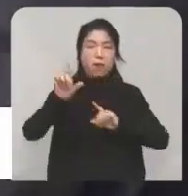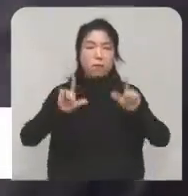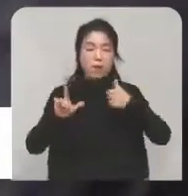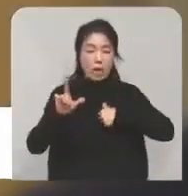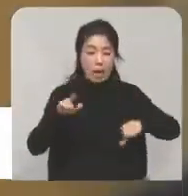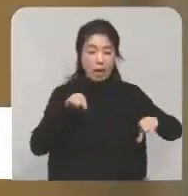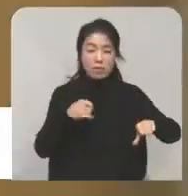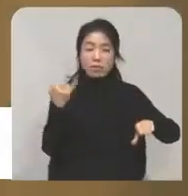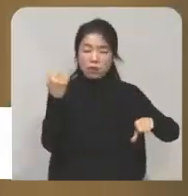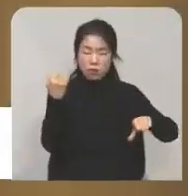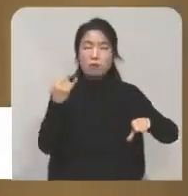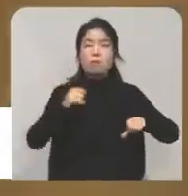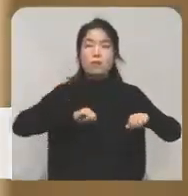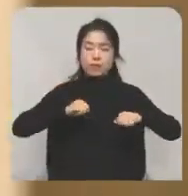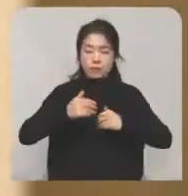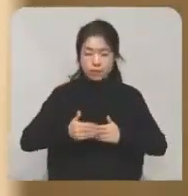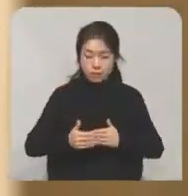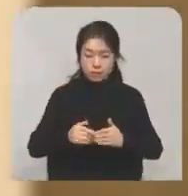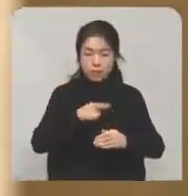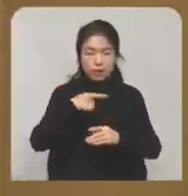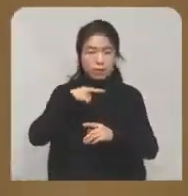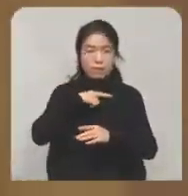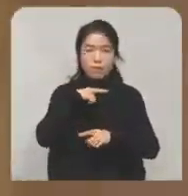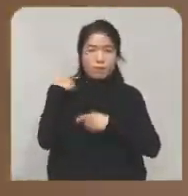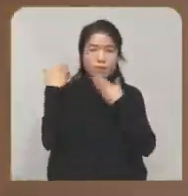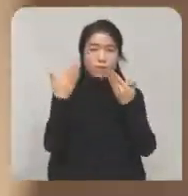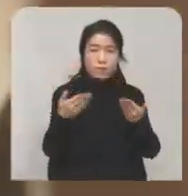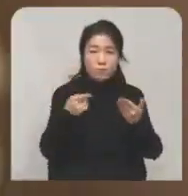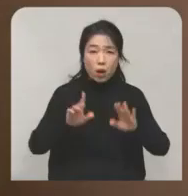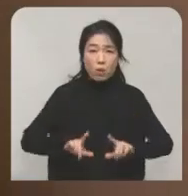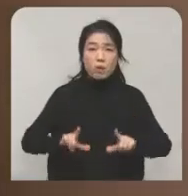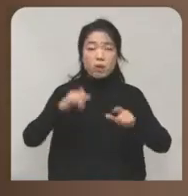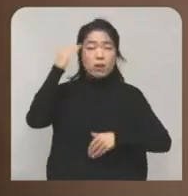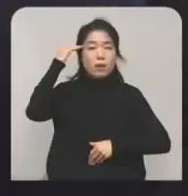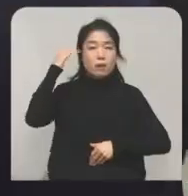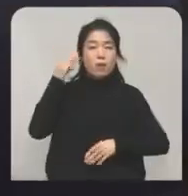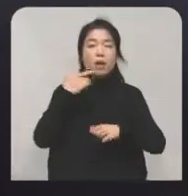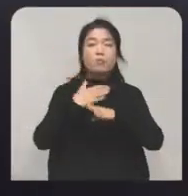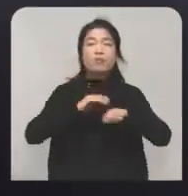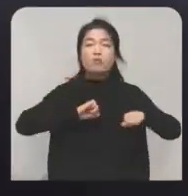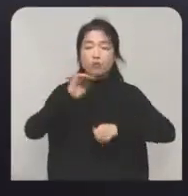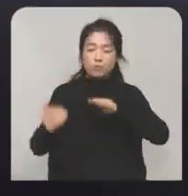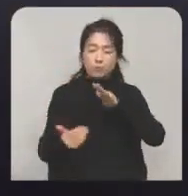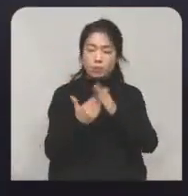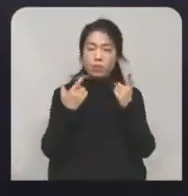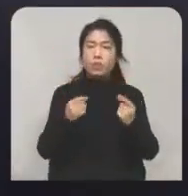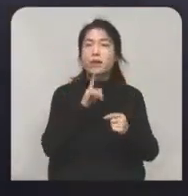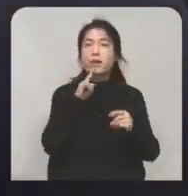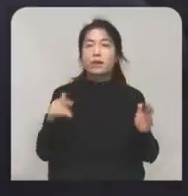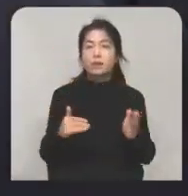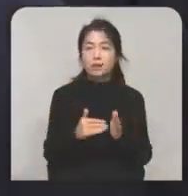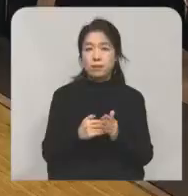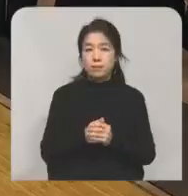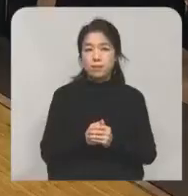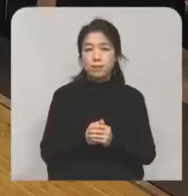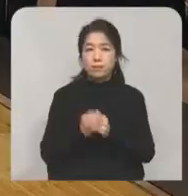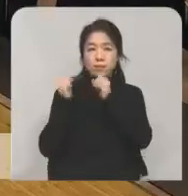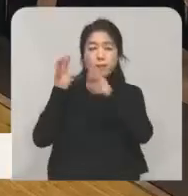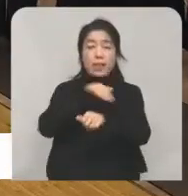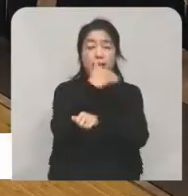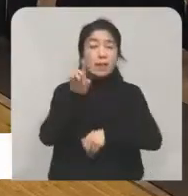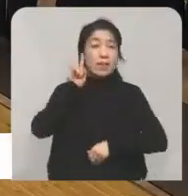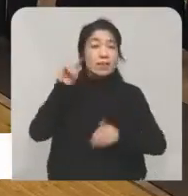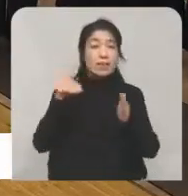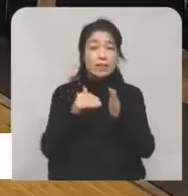못다 이룬 꿈을 이어간 배 원시 묘사의 희생과 헌신 익 오늘날 대한민국 민주주의 를 만들었다 고 평가했습니다 장애는 내일까지